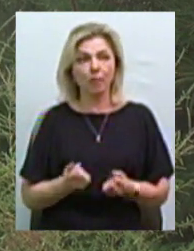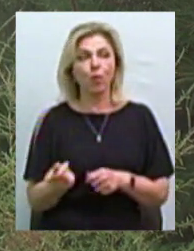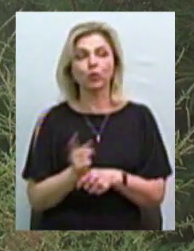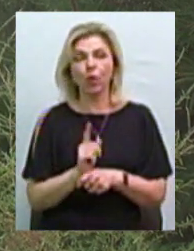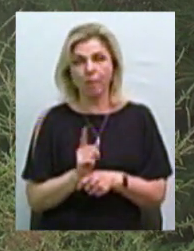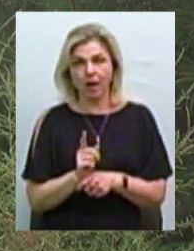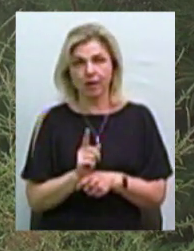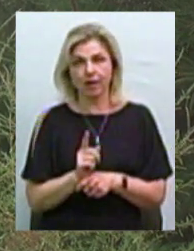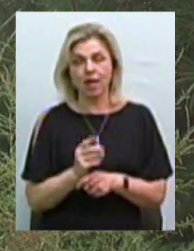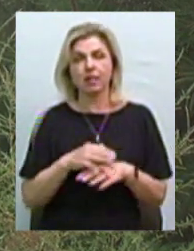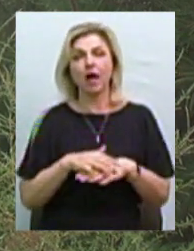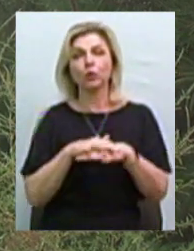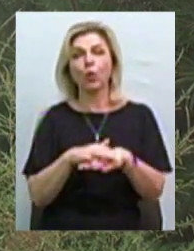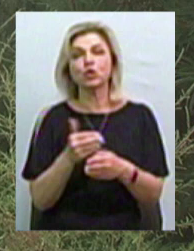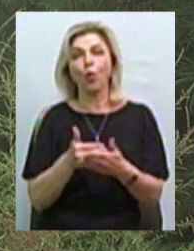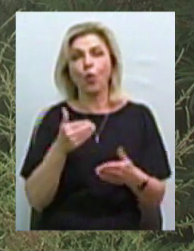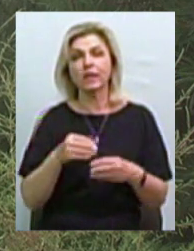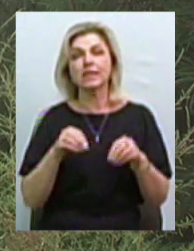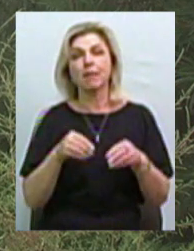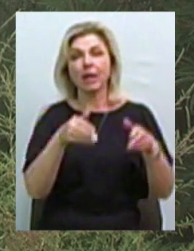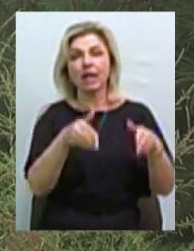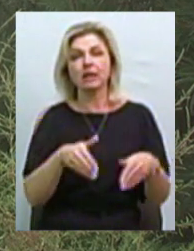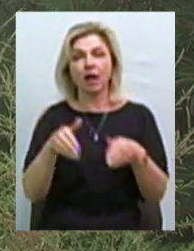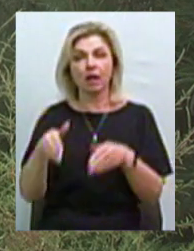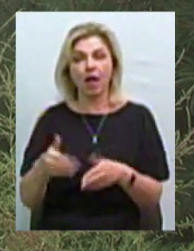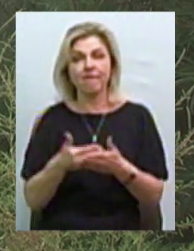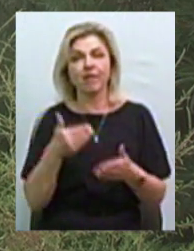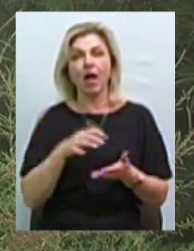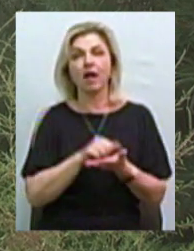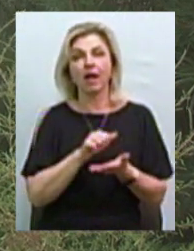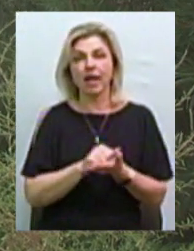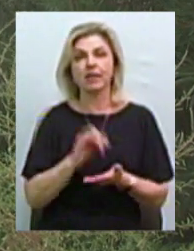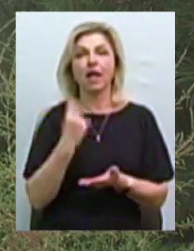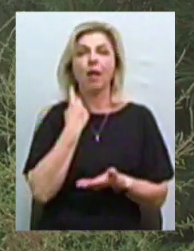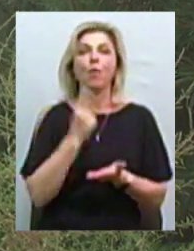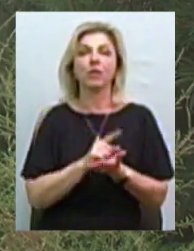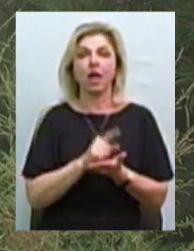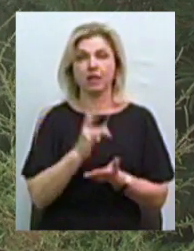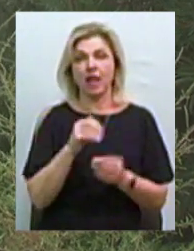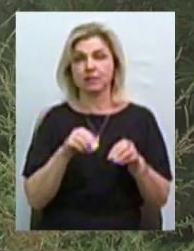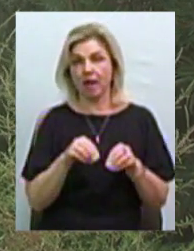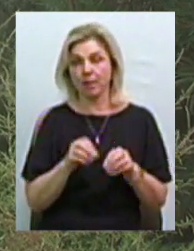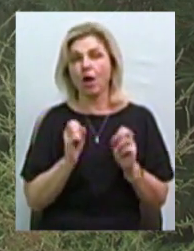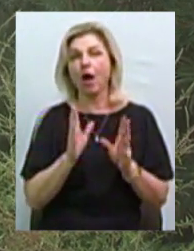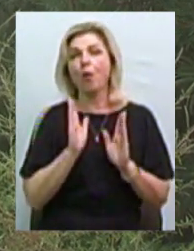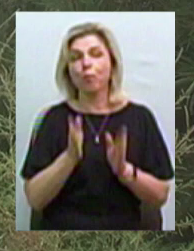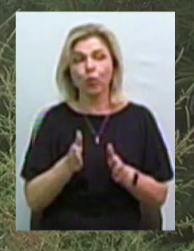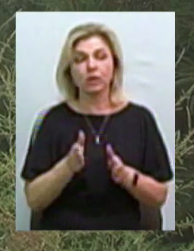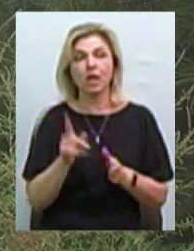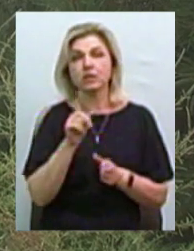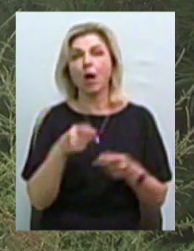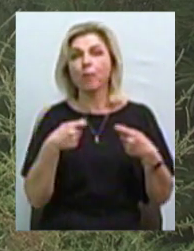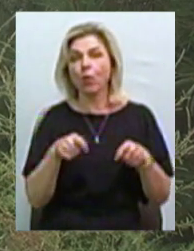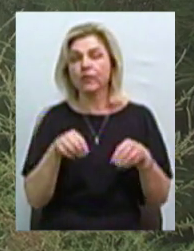нормальні надходження від земельних ділянок, від оренди землі, від податку на землю. А як буде продаж землі, як